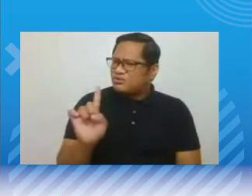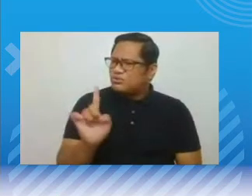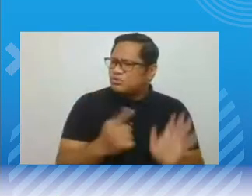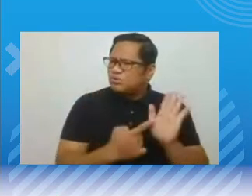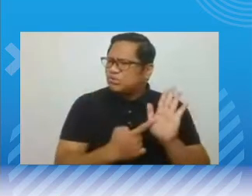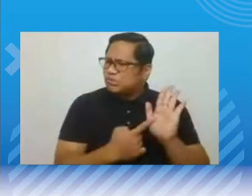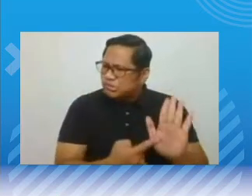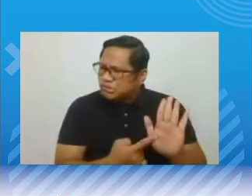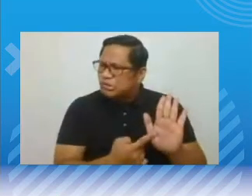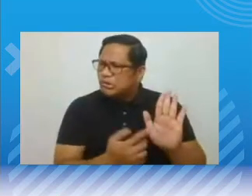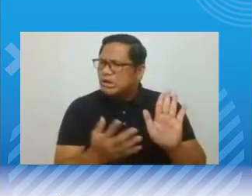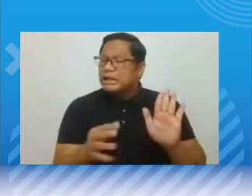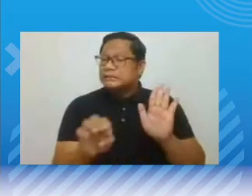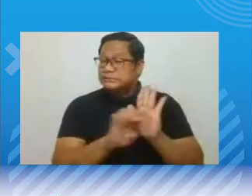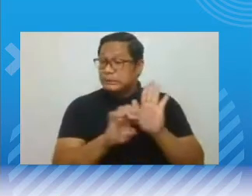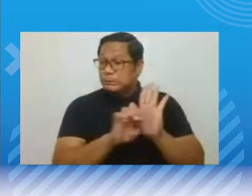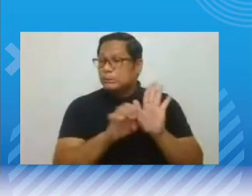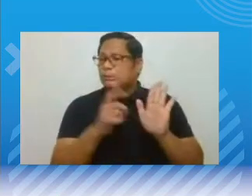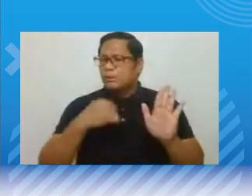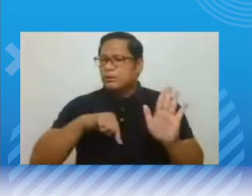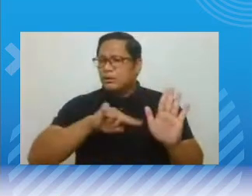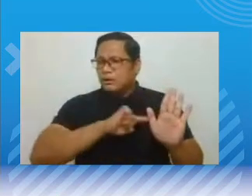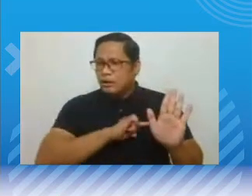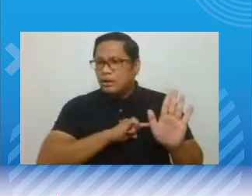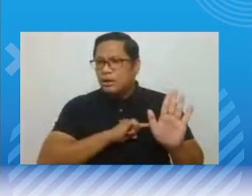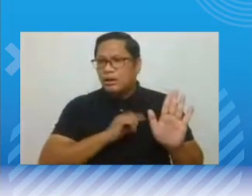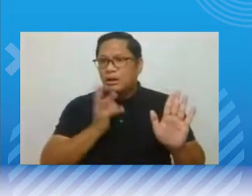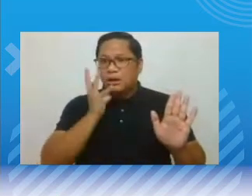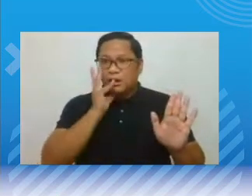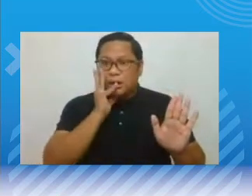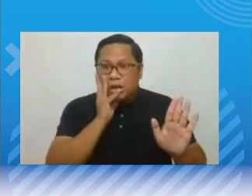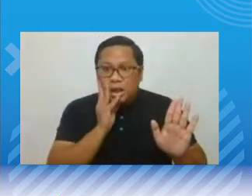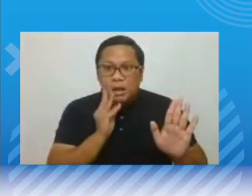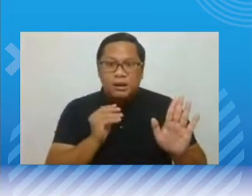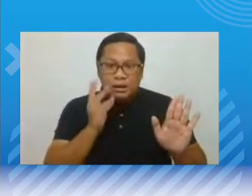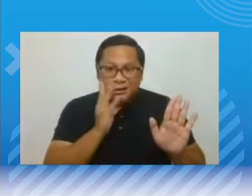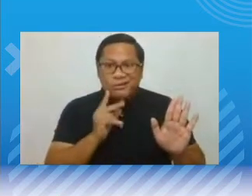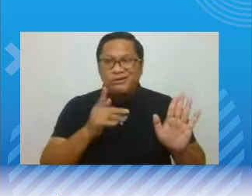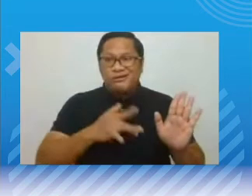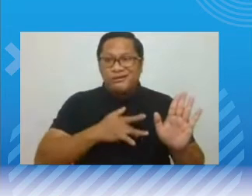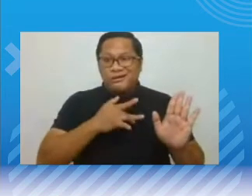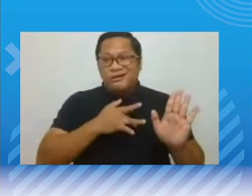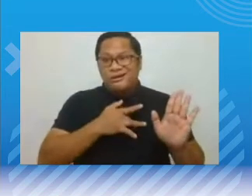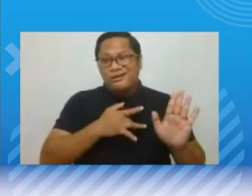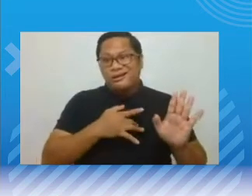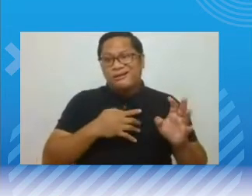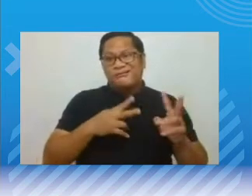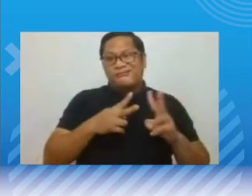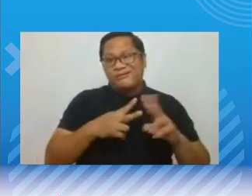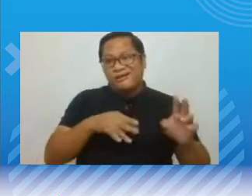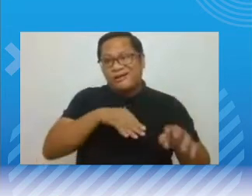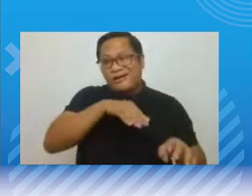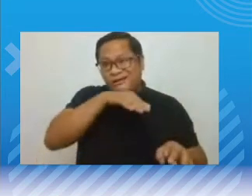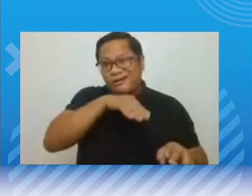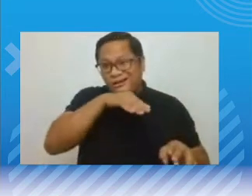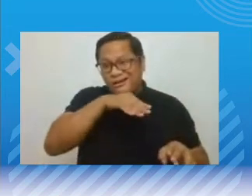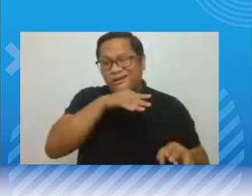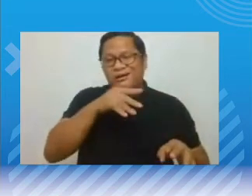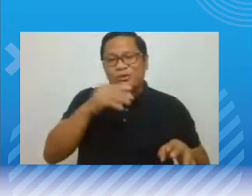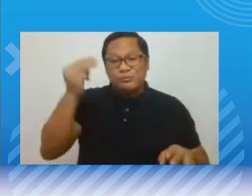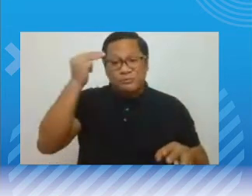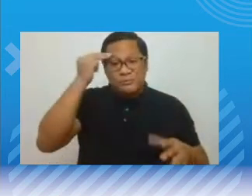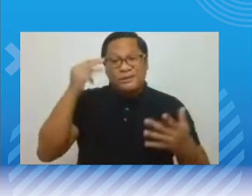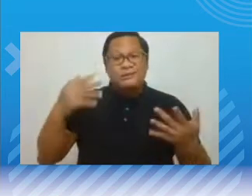kapag we are already experiencing or nasi-stretch na yung ating mental health? So ito